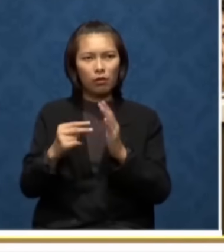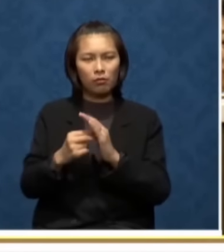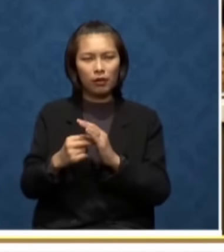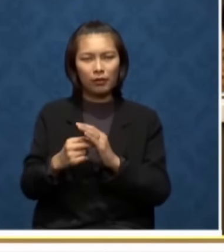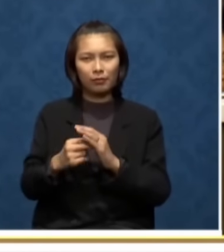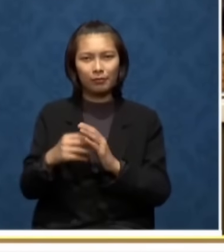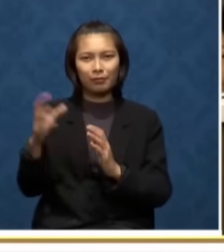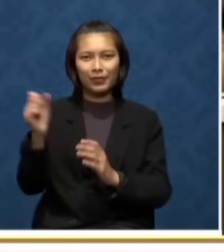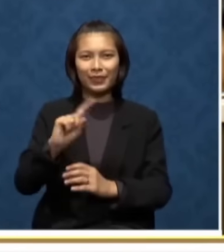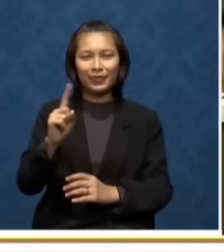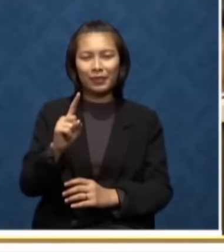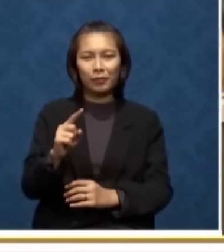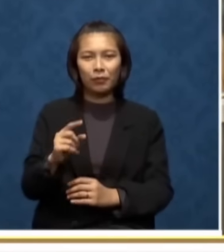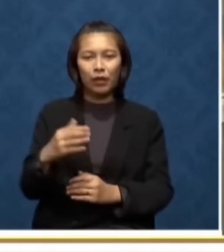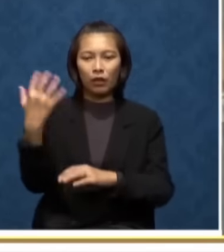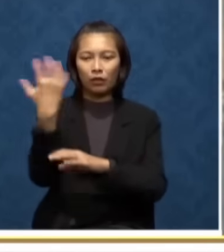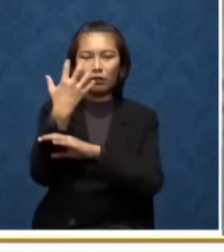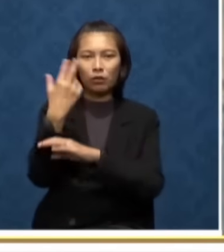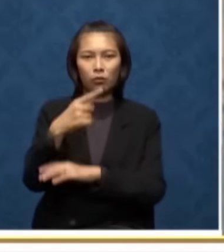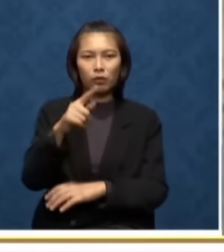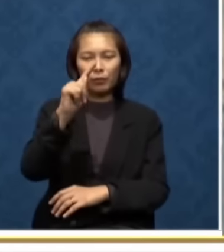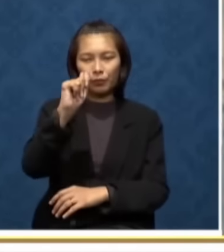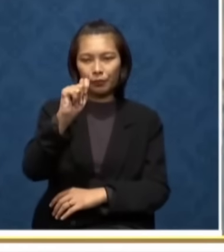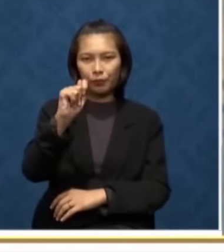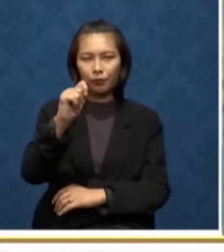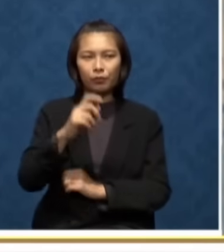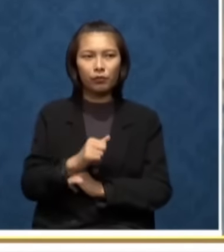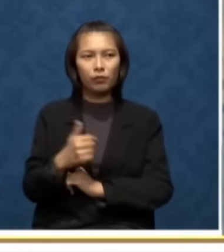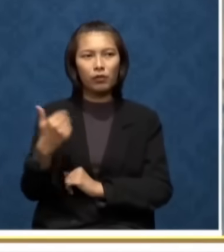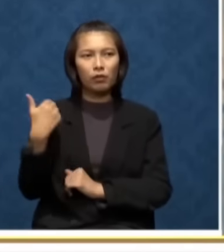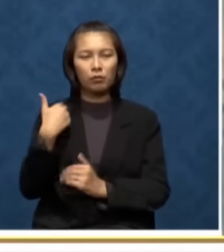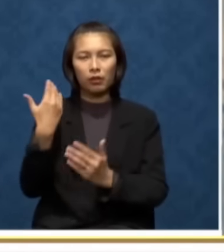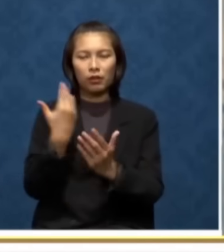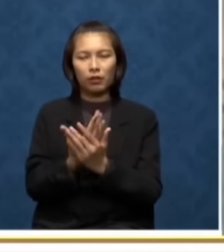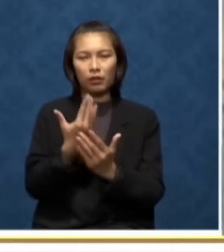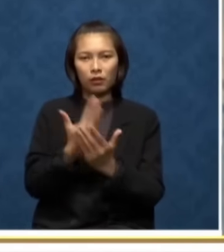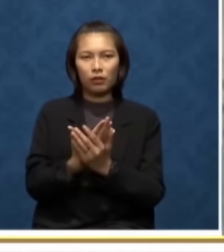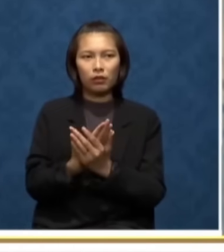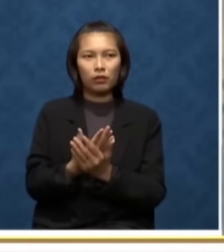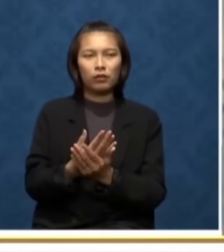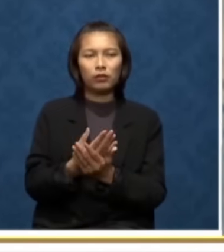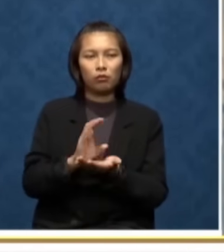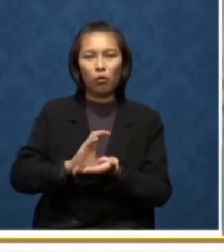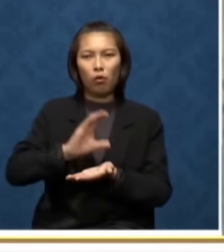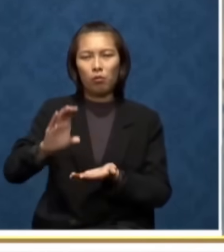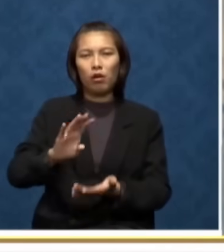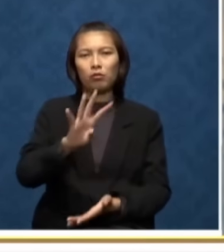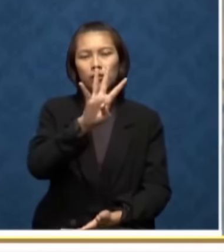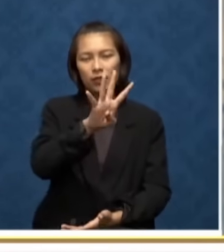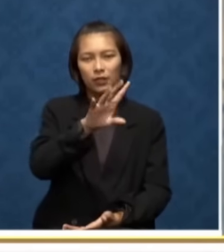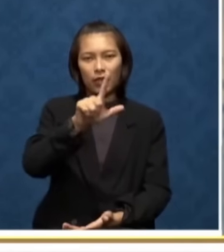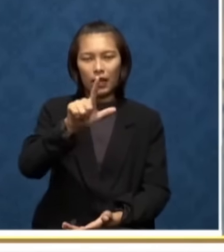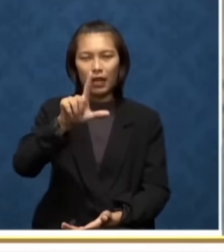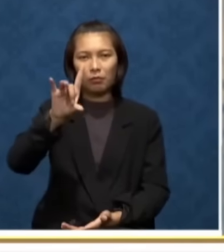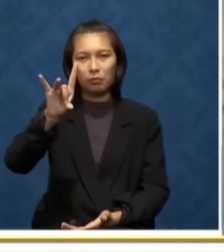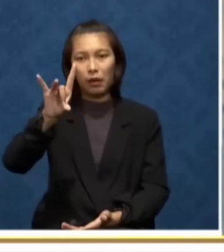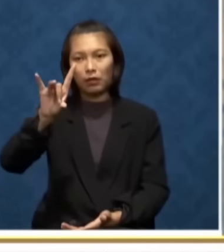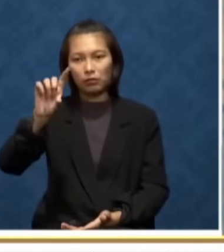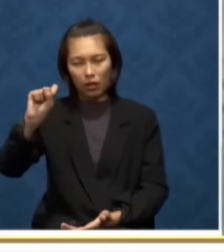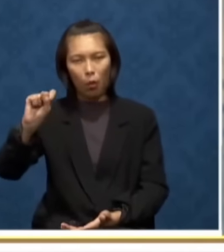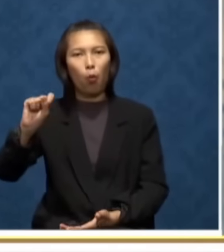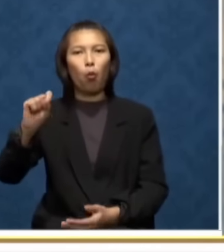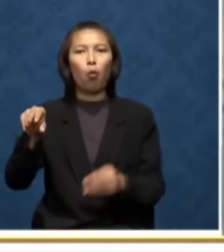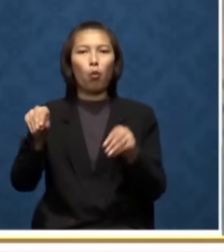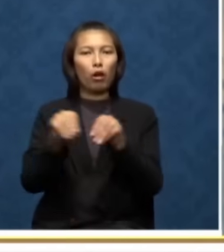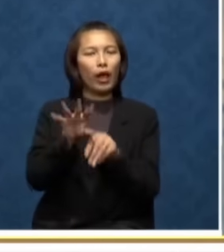นะคะรายการนี้ได้เงินสนับสนุนไปถึง 4ล้าน 8แสนบาทเกือบ 5ล้านบาท